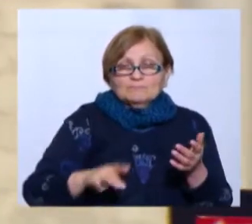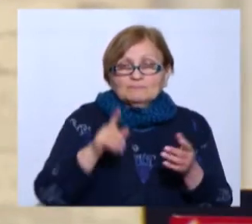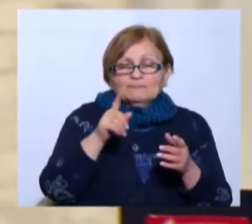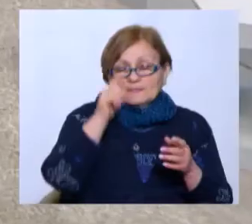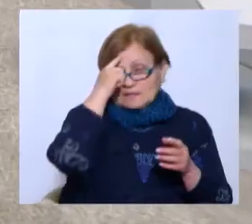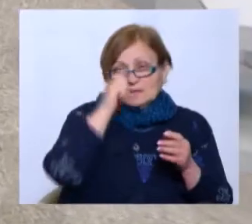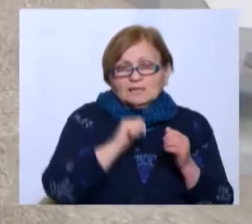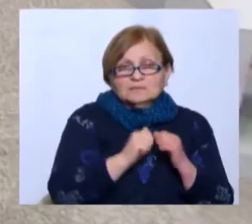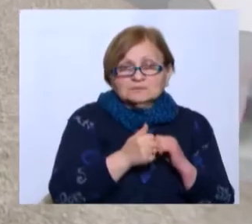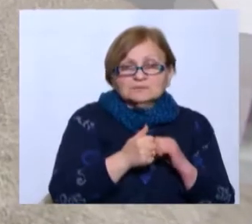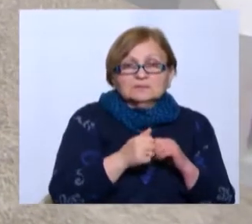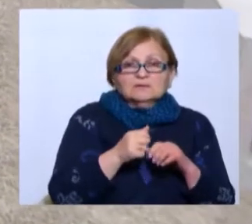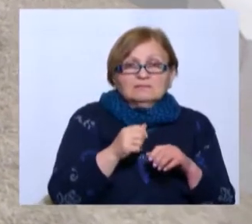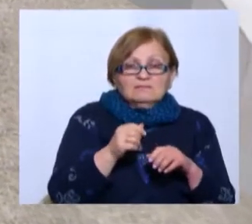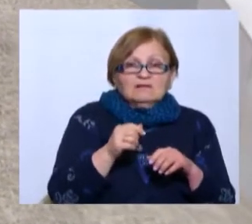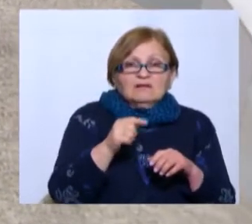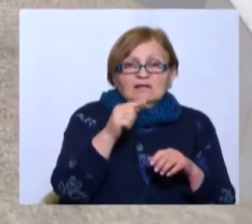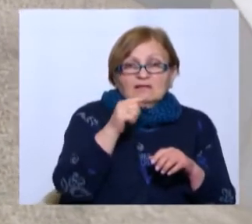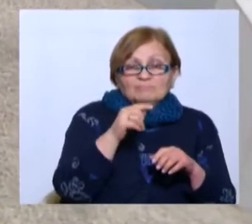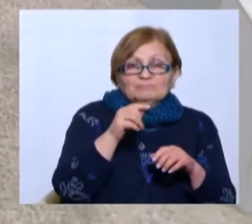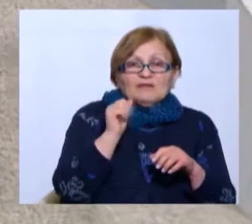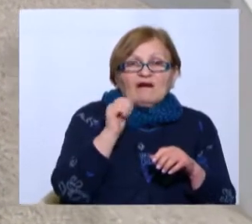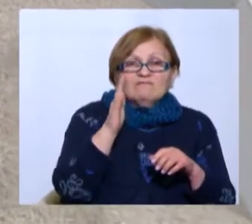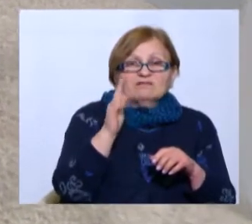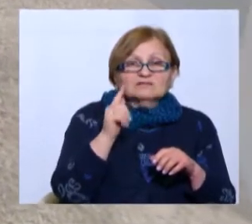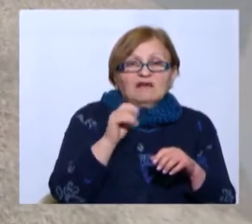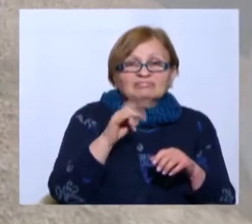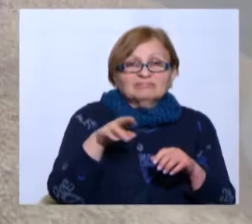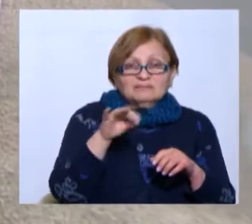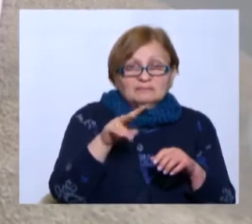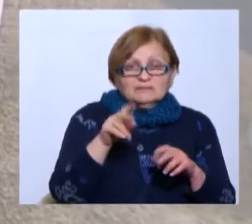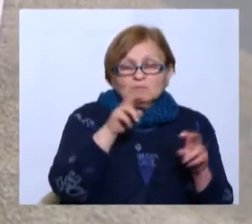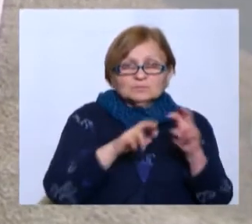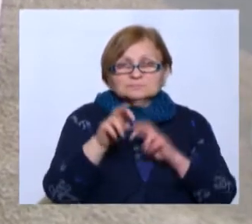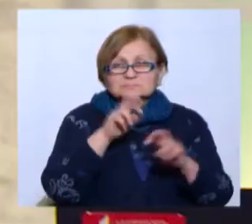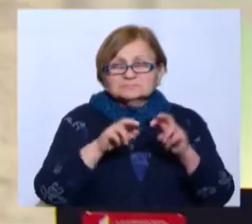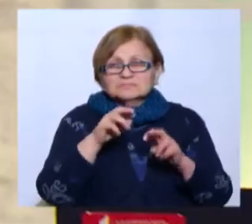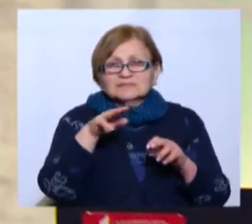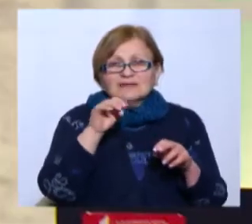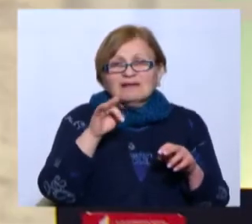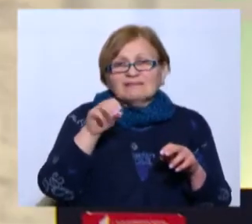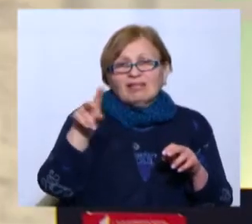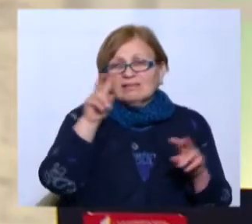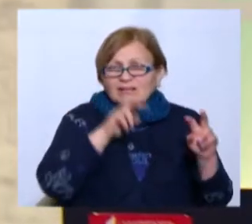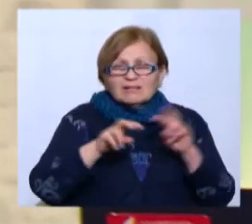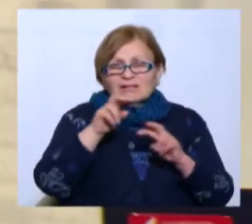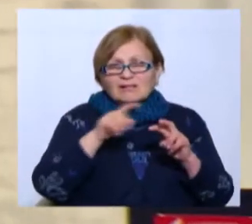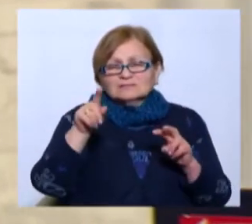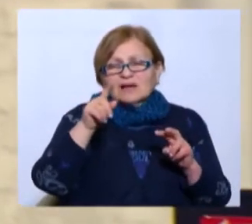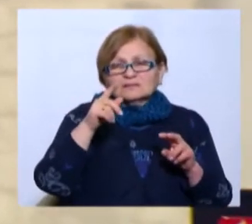ავთანდილის საგან დაბნედილი ტარიელის პოლმის შესახებ. გახსოვთ იქ